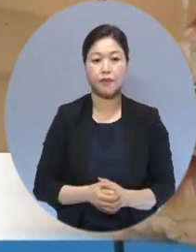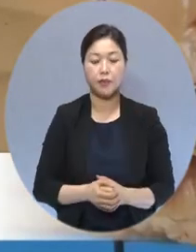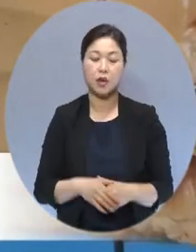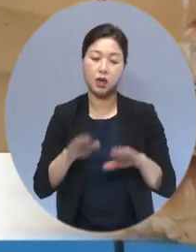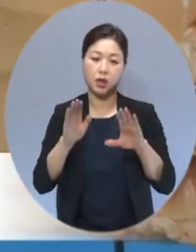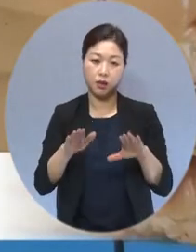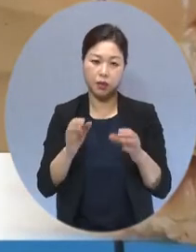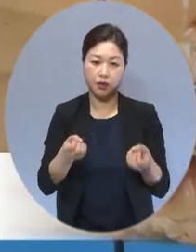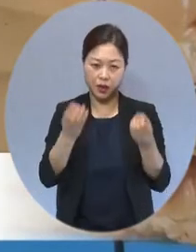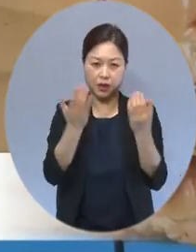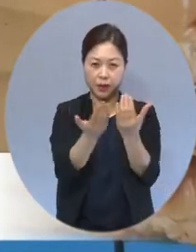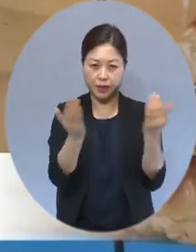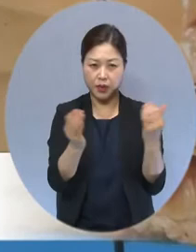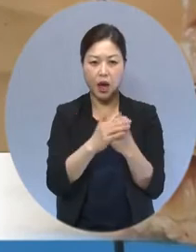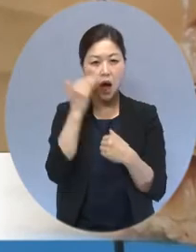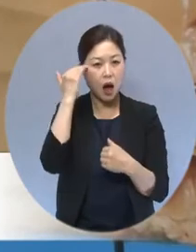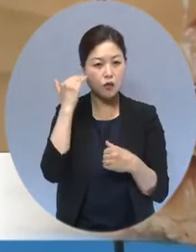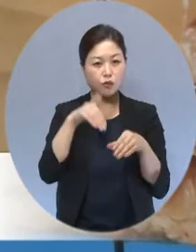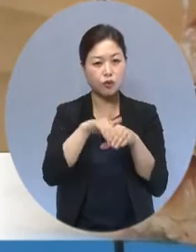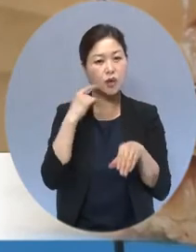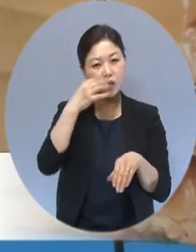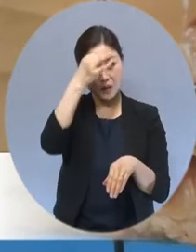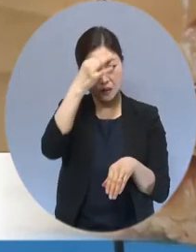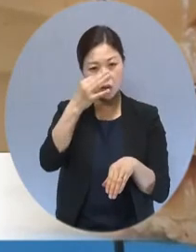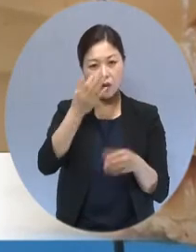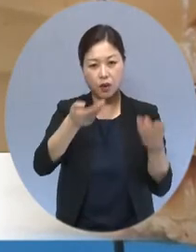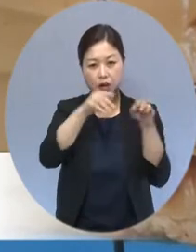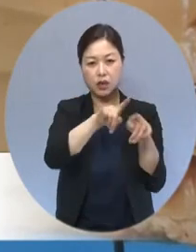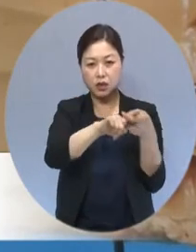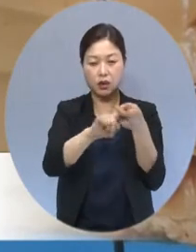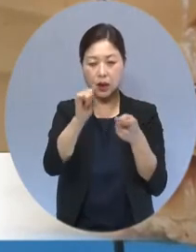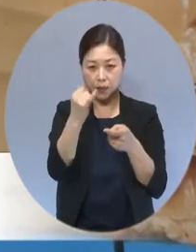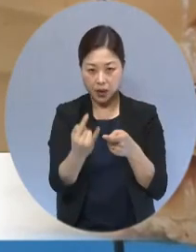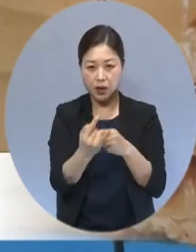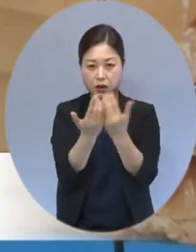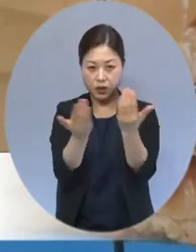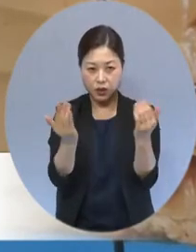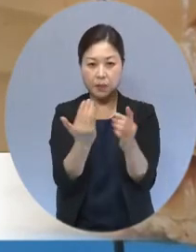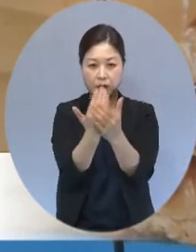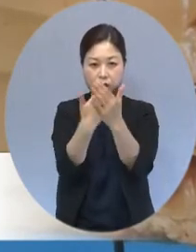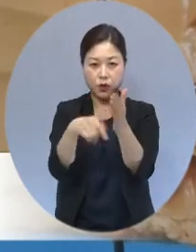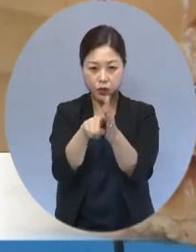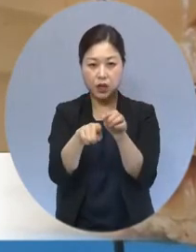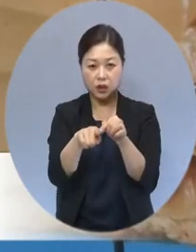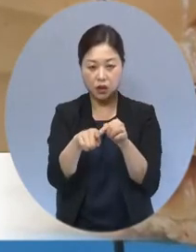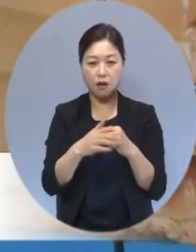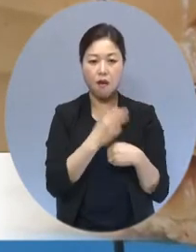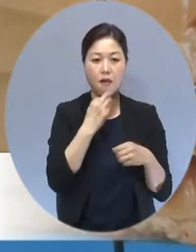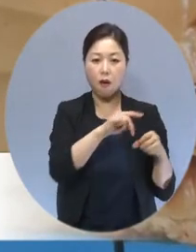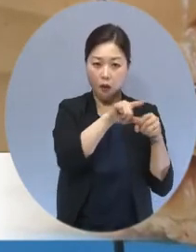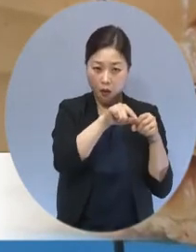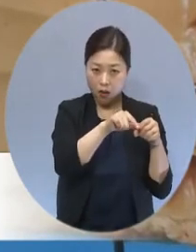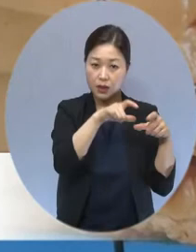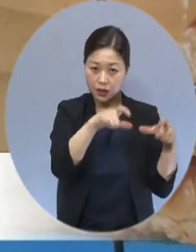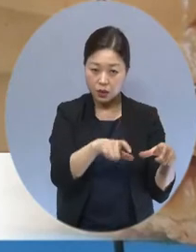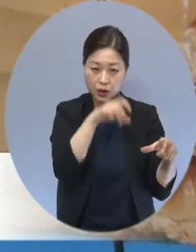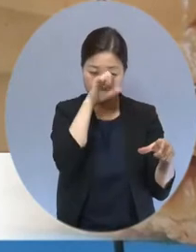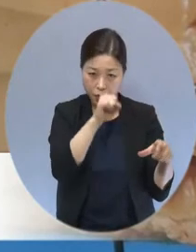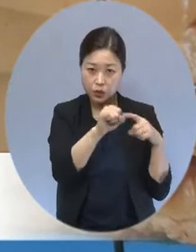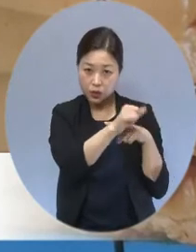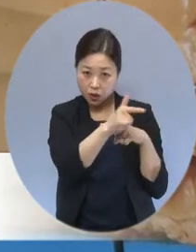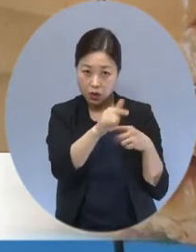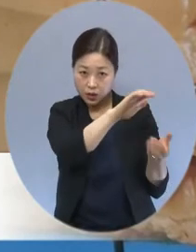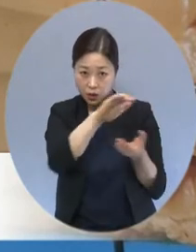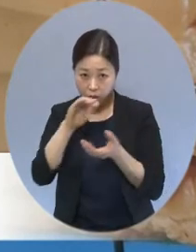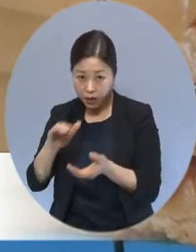전시는 한국문화예술회관연합회 전시공간 활성화 지원 사업으로 수도권의 우수 전시 프로그램을 유치하여 지역민에게